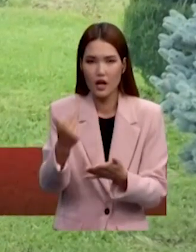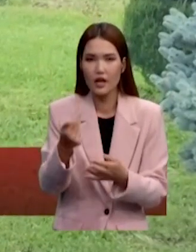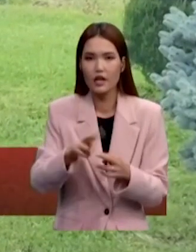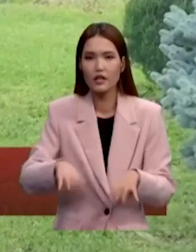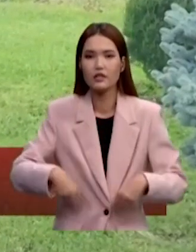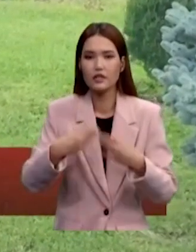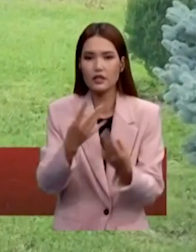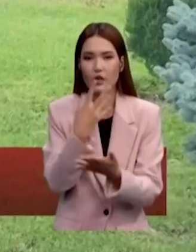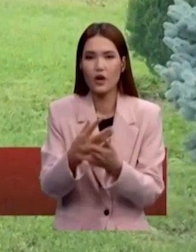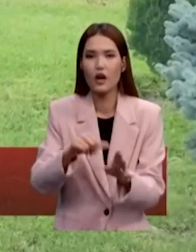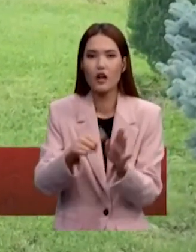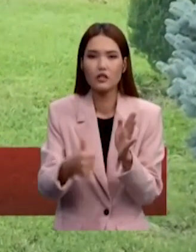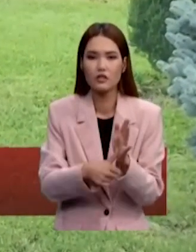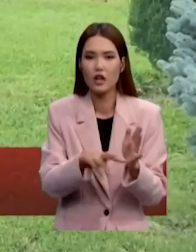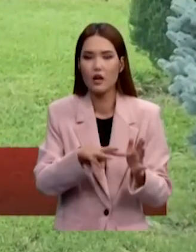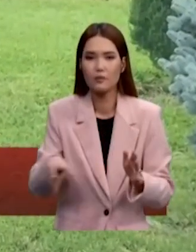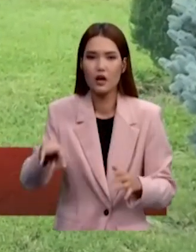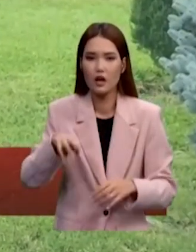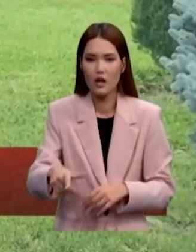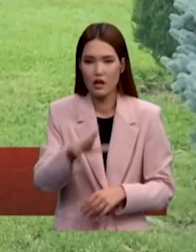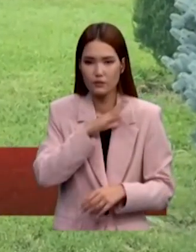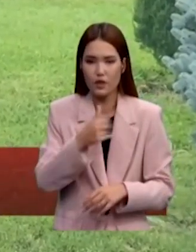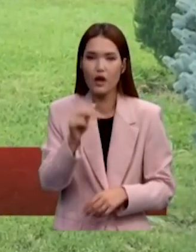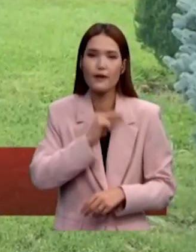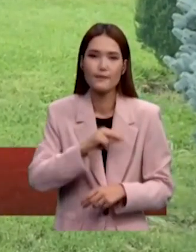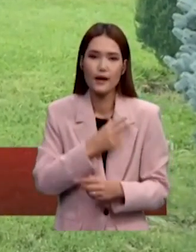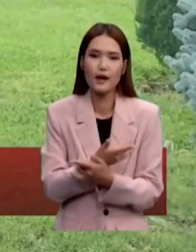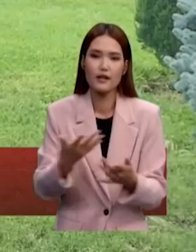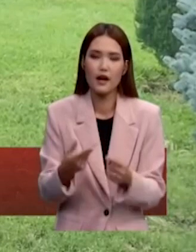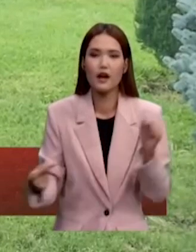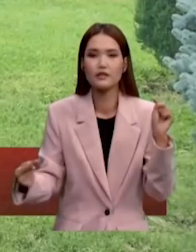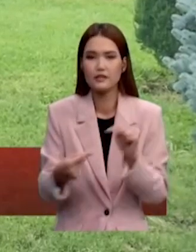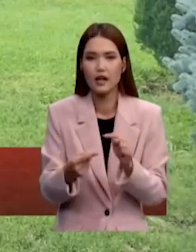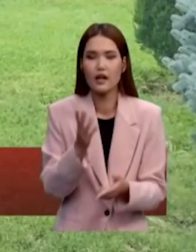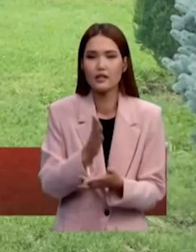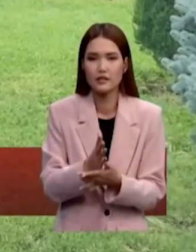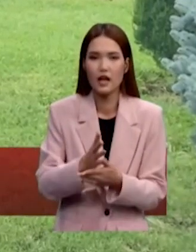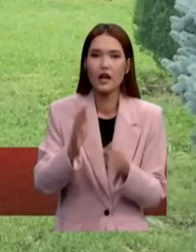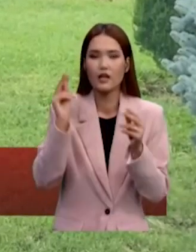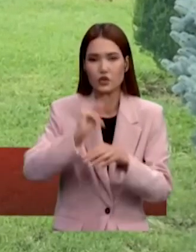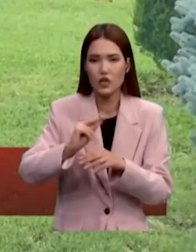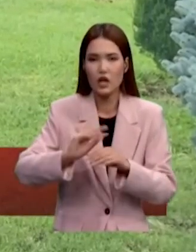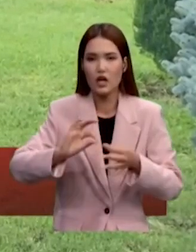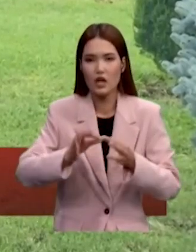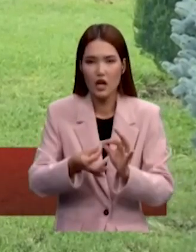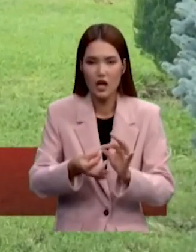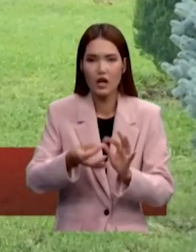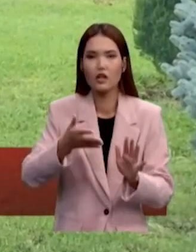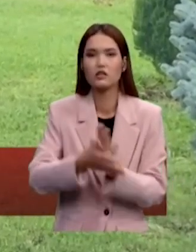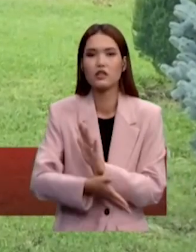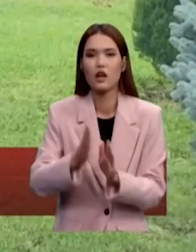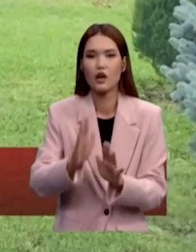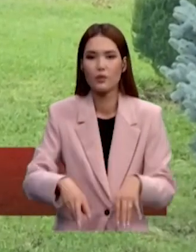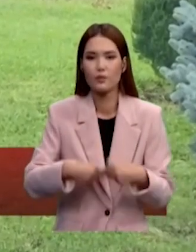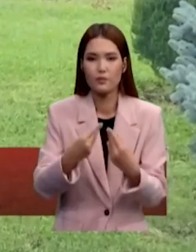выделят около 16 миллиардов тенге. Работы будут проводить в соответствии с прямым поручением президента страны, а средства